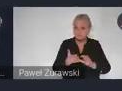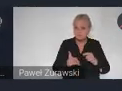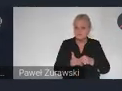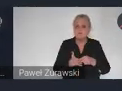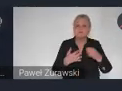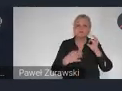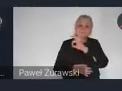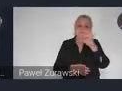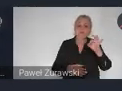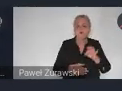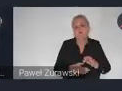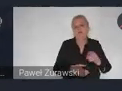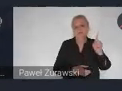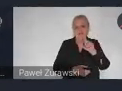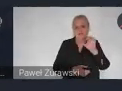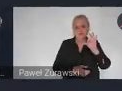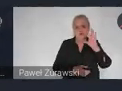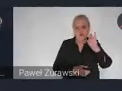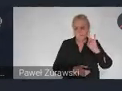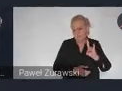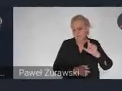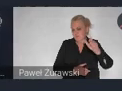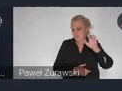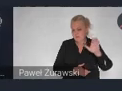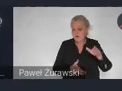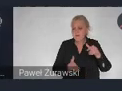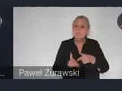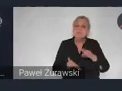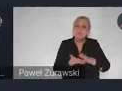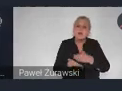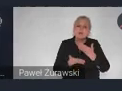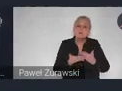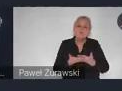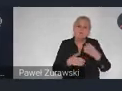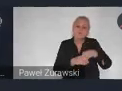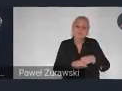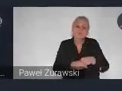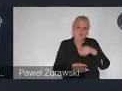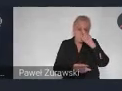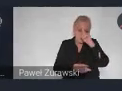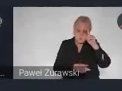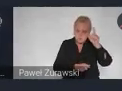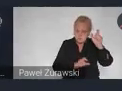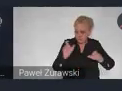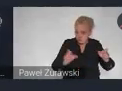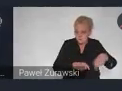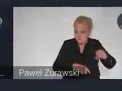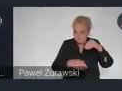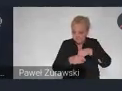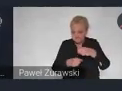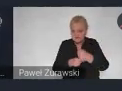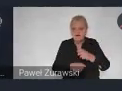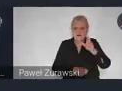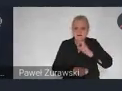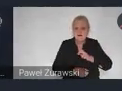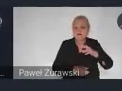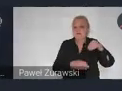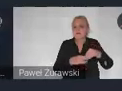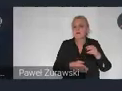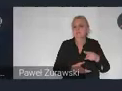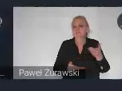państwa zasoby zarówno tutaj w zakresie zasobów ludzkich czyli opisać kadrę gdzie